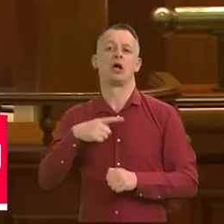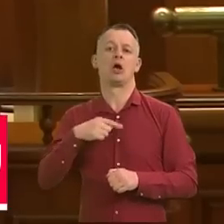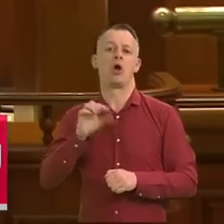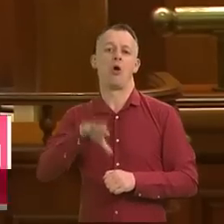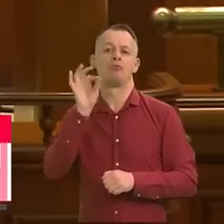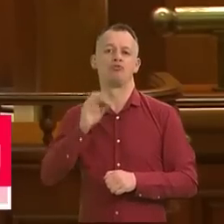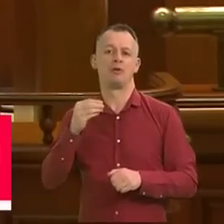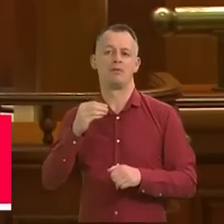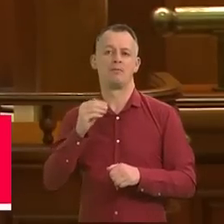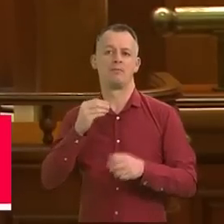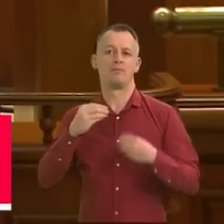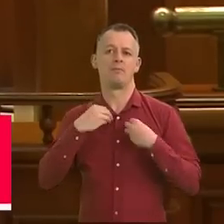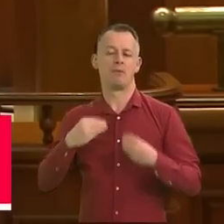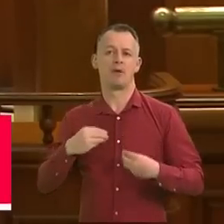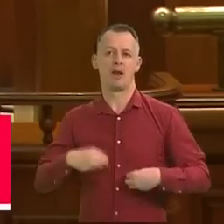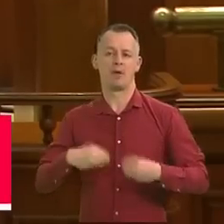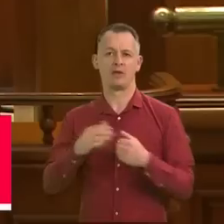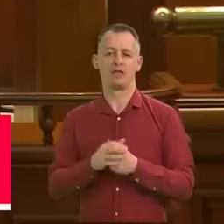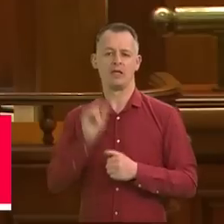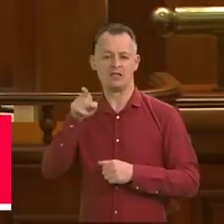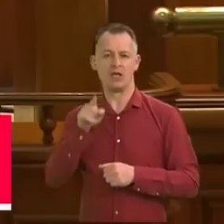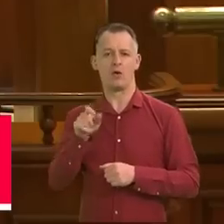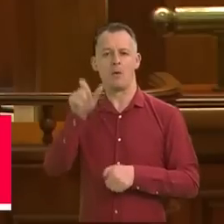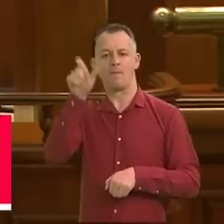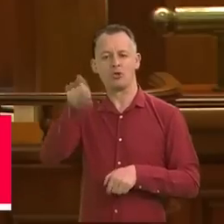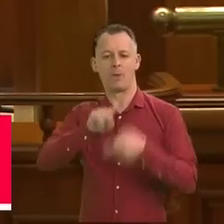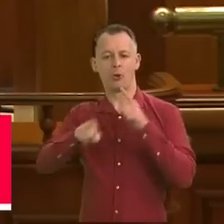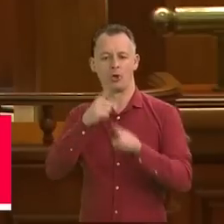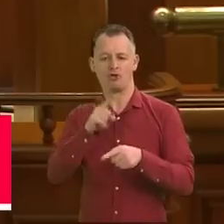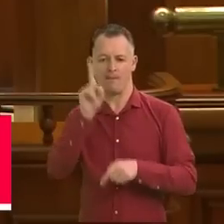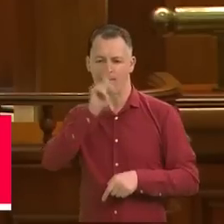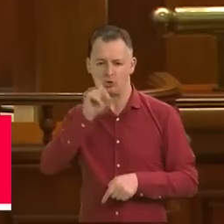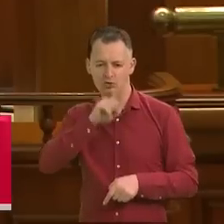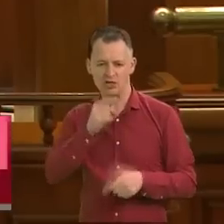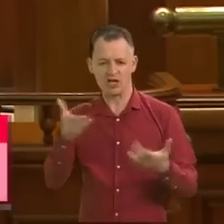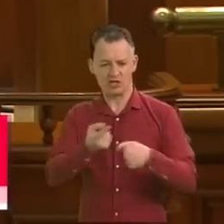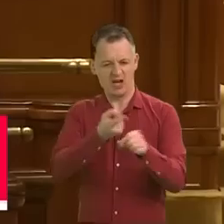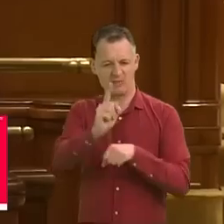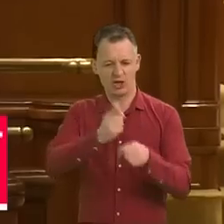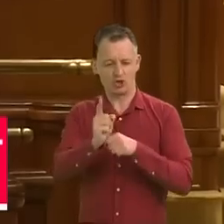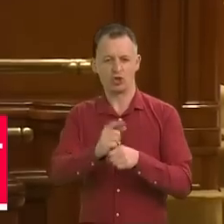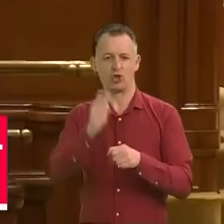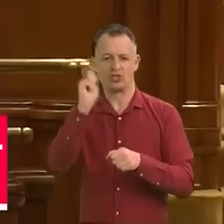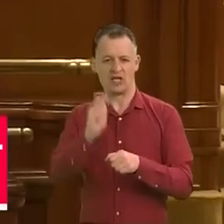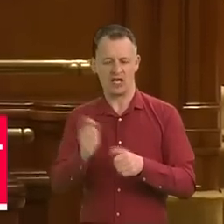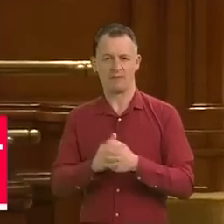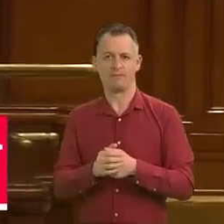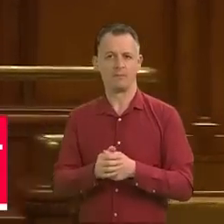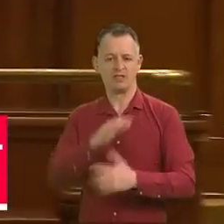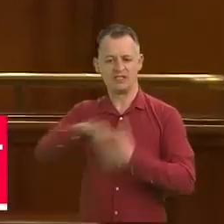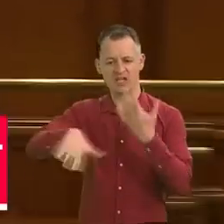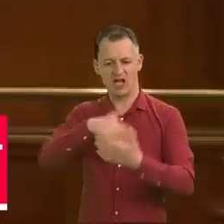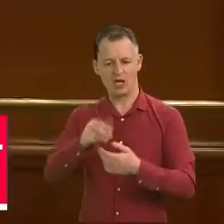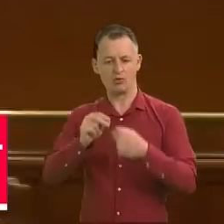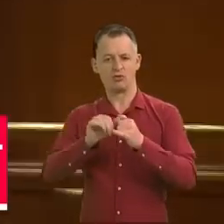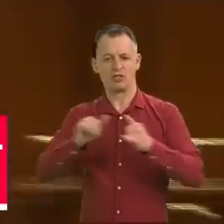un politician mincinos fără coloană vertebrală care își bate joc de o țară întreagă. Scandalul din Parlament s-a extins și în